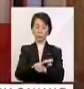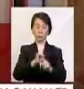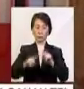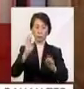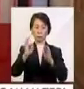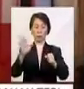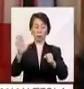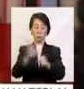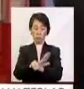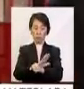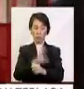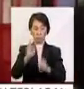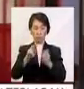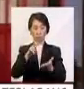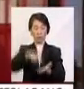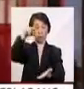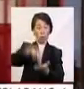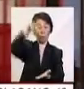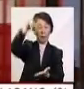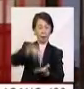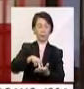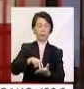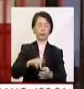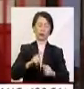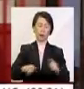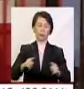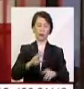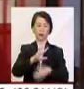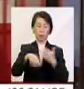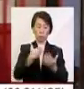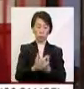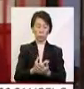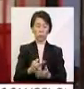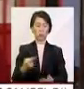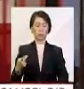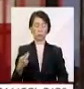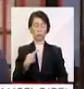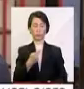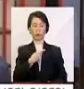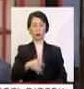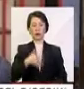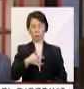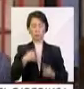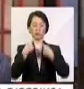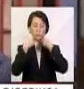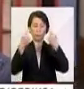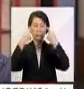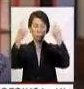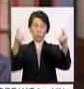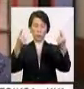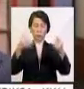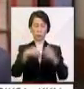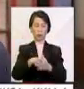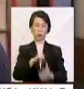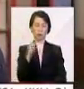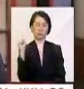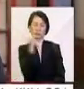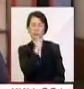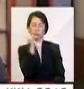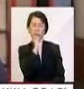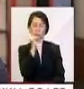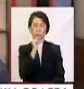kalau penuh tadi mungkin lompat lebih tinggi. Tapi keseluruhannya kita rasa kita berjaya lah dalam menyampaikan apa